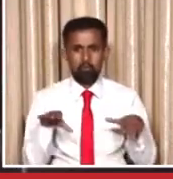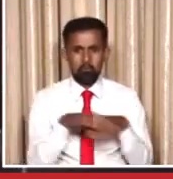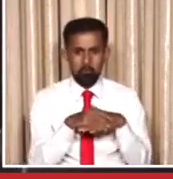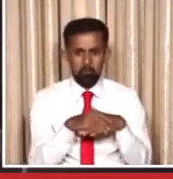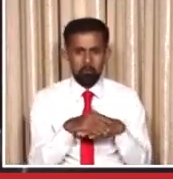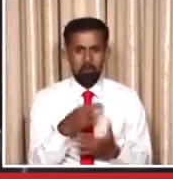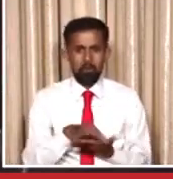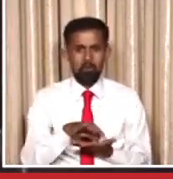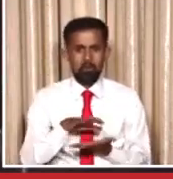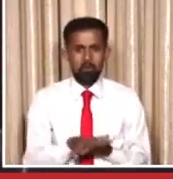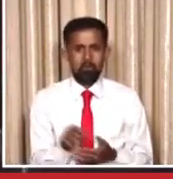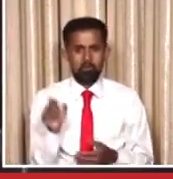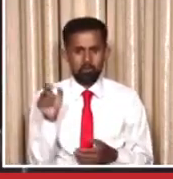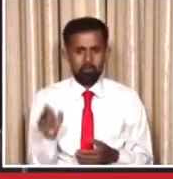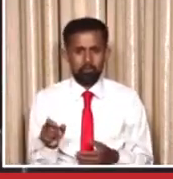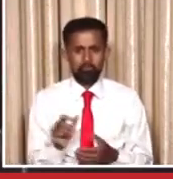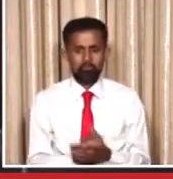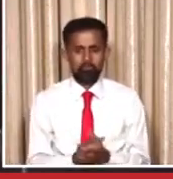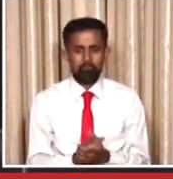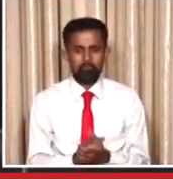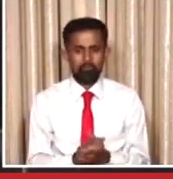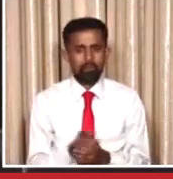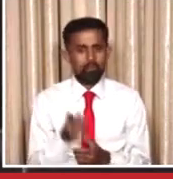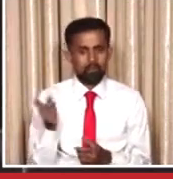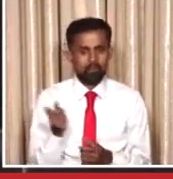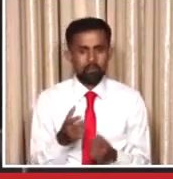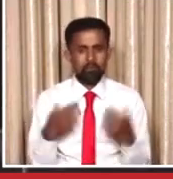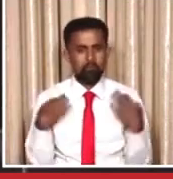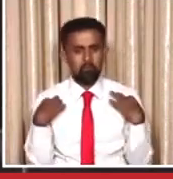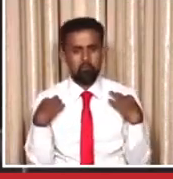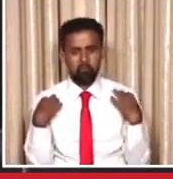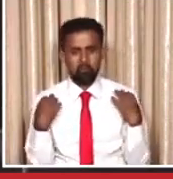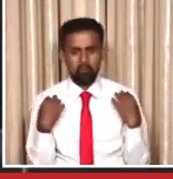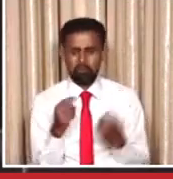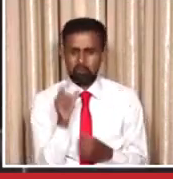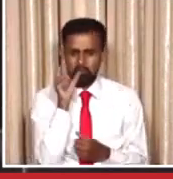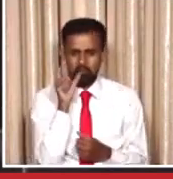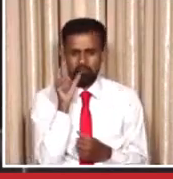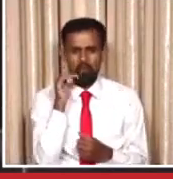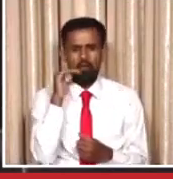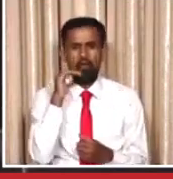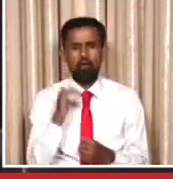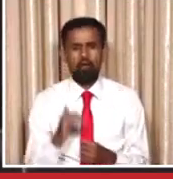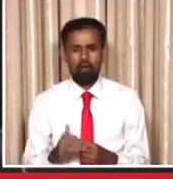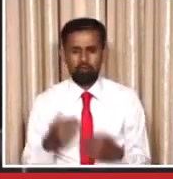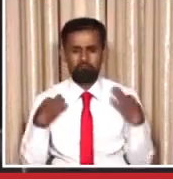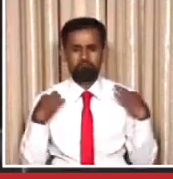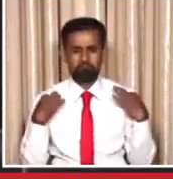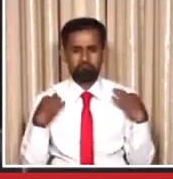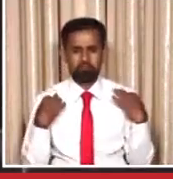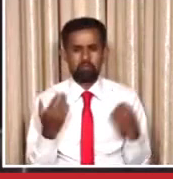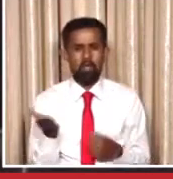பதிவாளர்கள் அவர்களுக்கான வசதிகளை பார்க்கின்ற பொழுது மிக மோசமான ஒரு நிலையை காணப்படுகிறது.